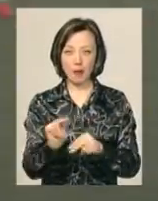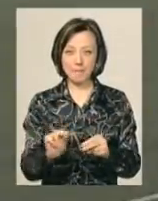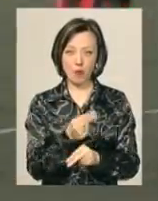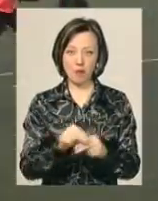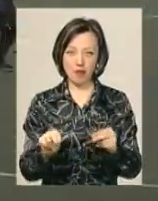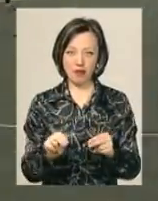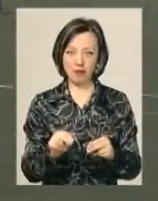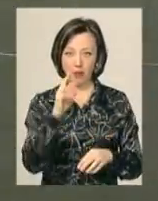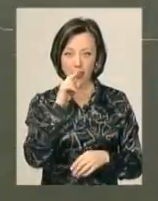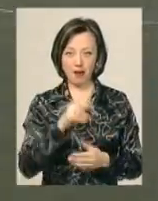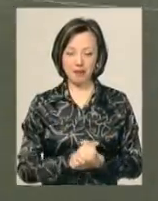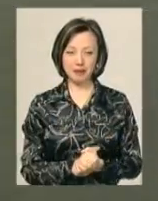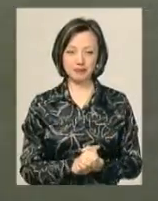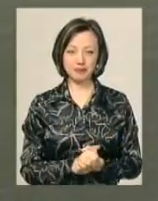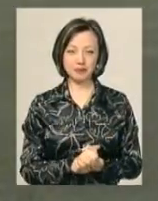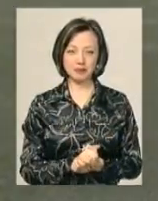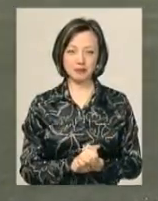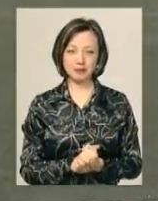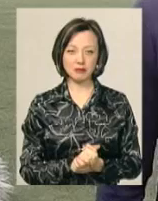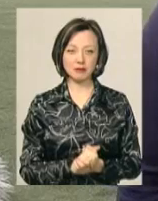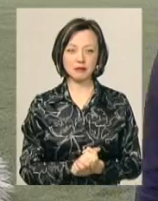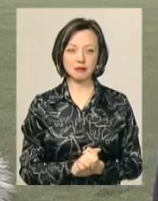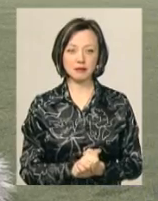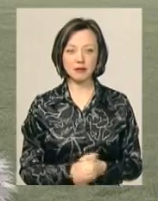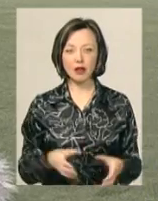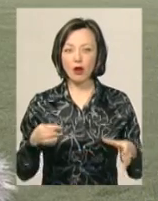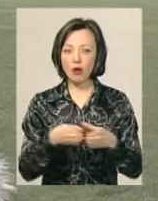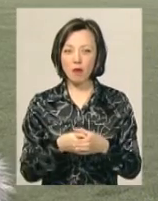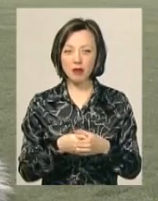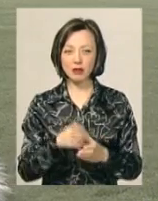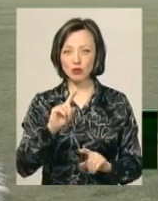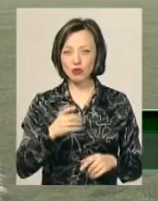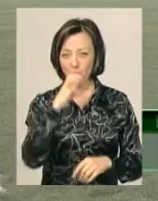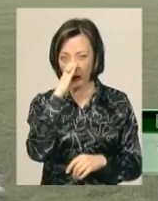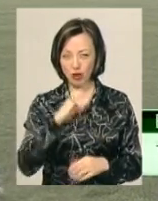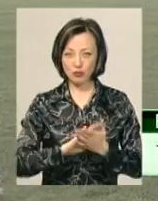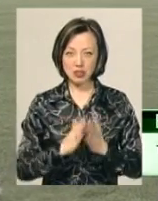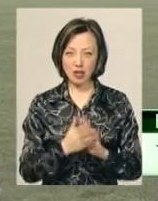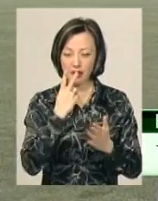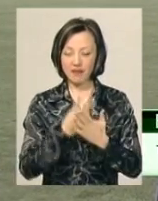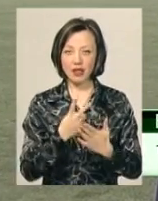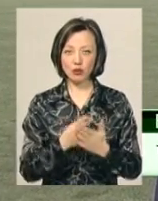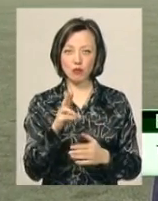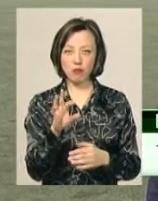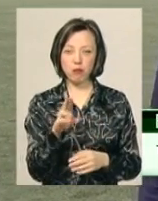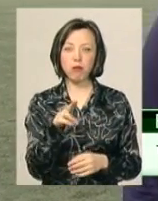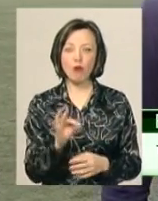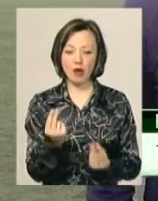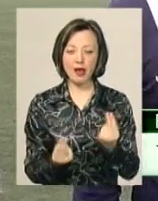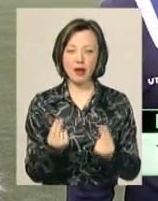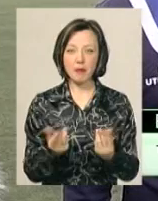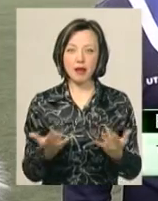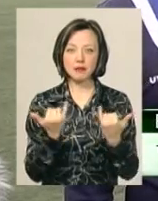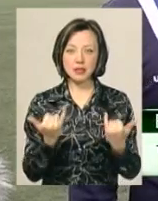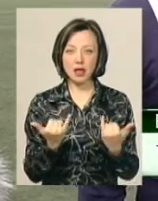помилками. Команда в дуже поганому стані. Це видно по іграм, які